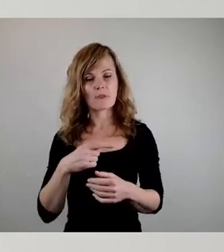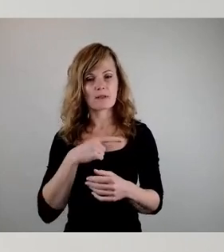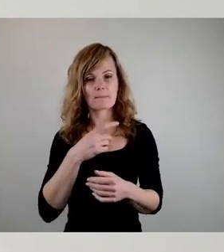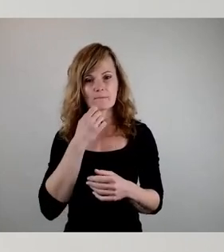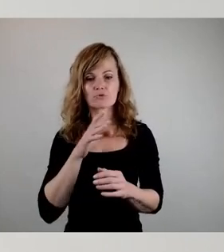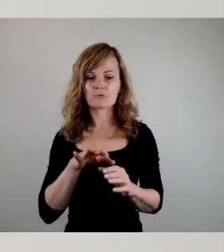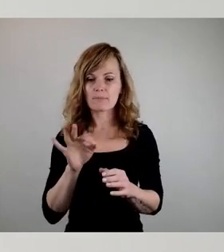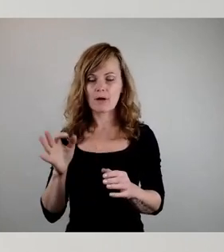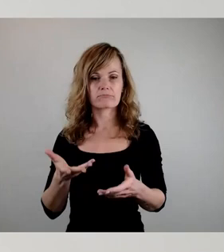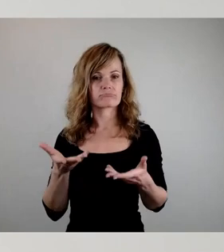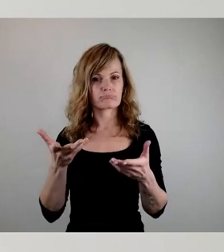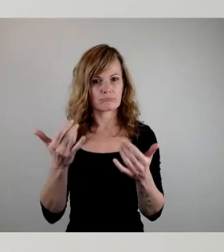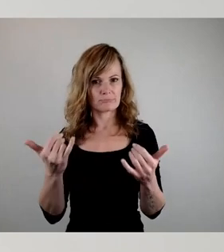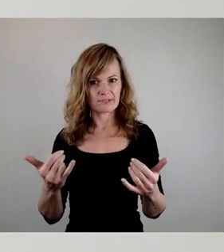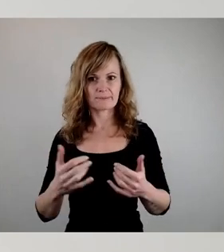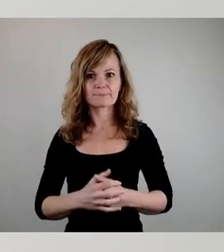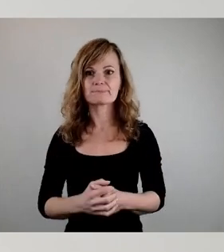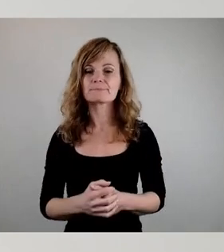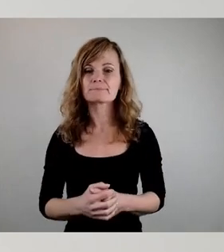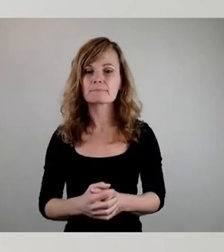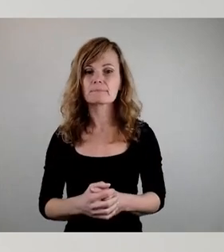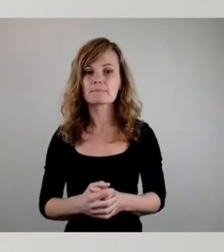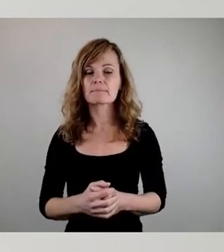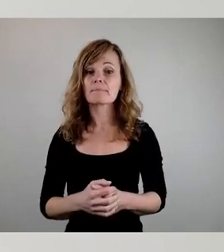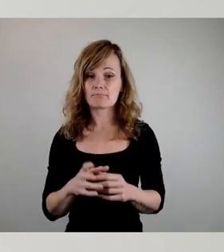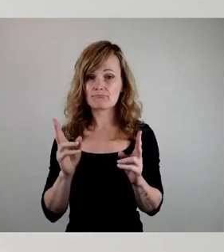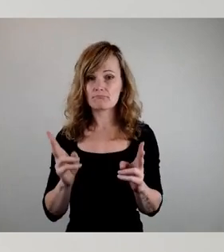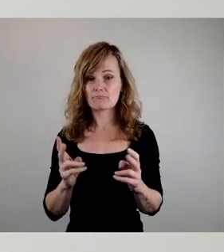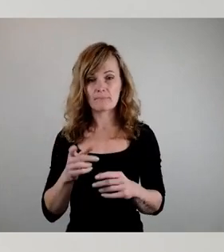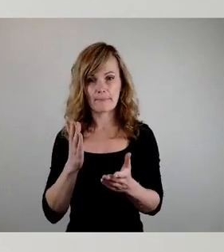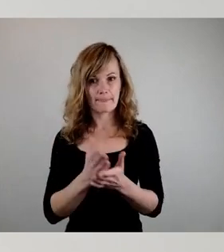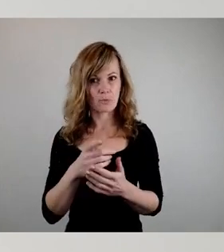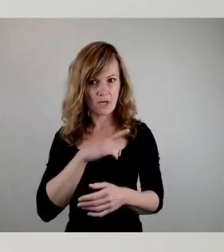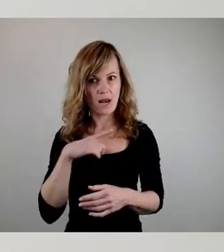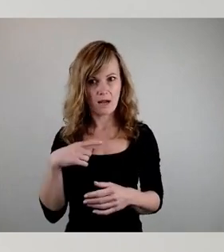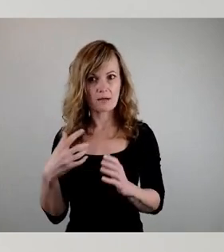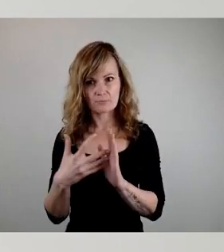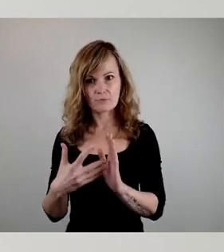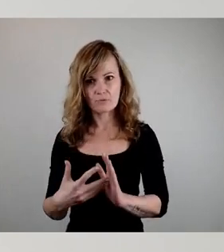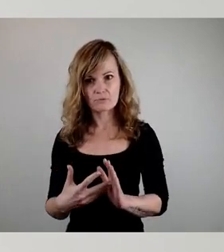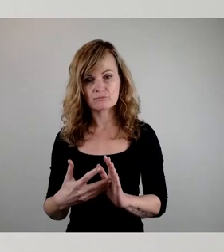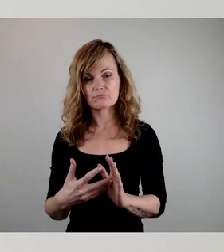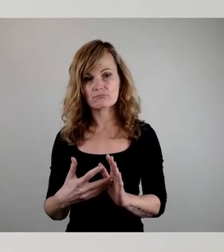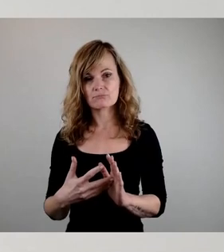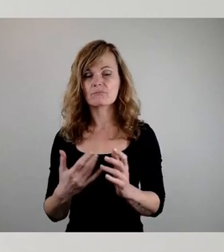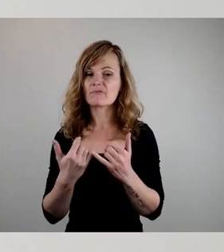dass es schon sehr lange Prüfungen gibt zu einer Querung oder zu Querungsvarianten